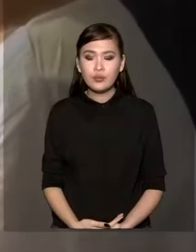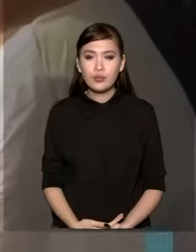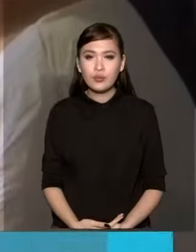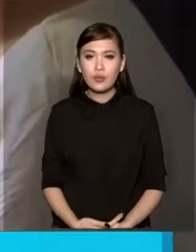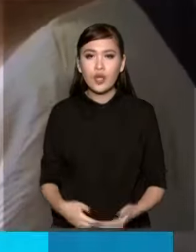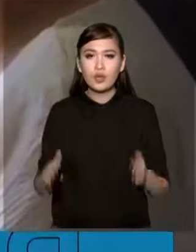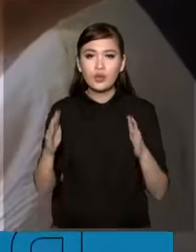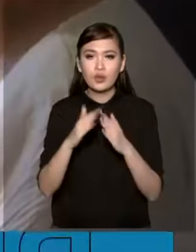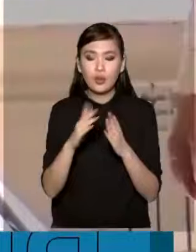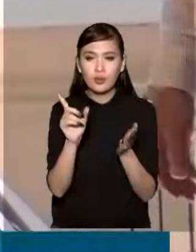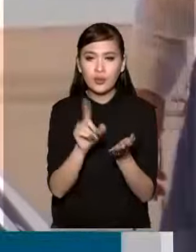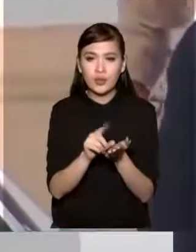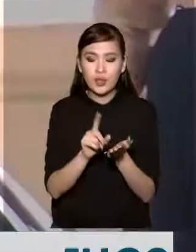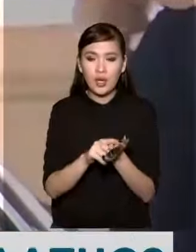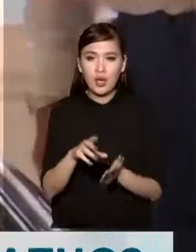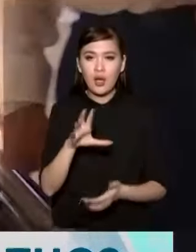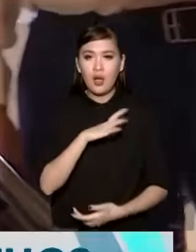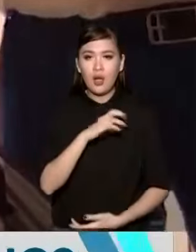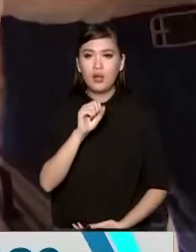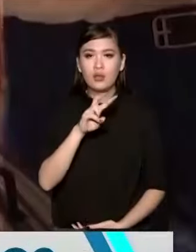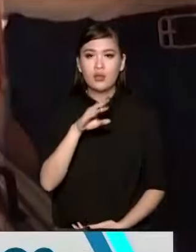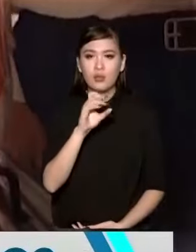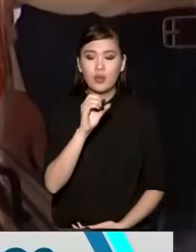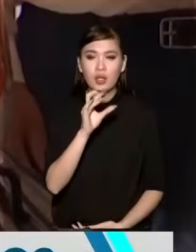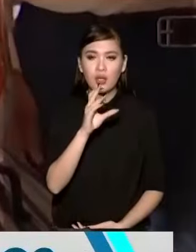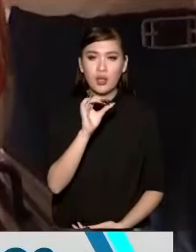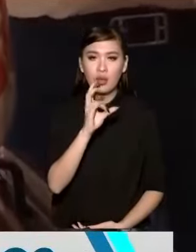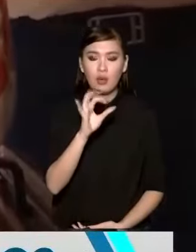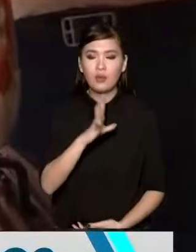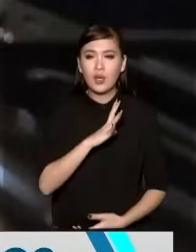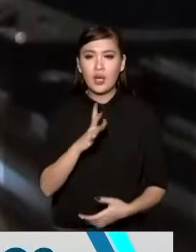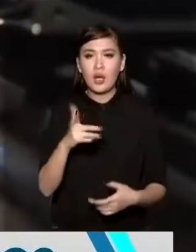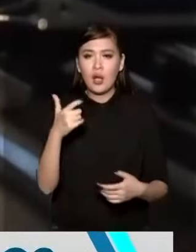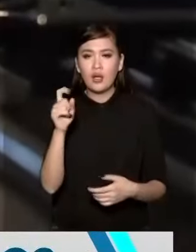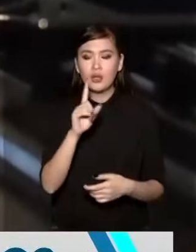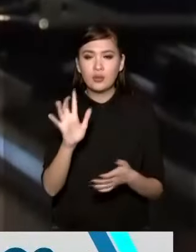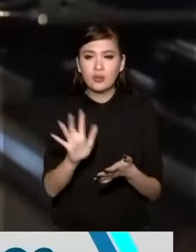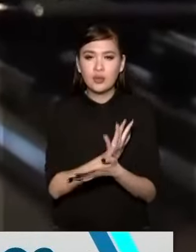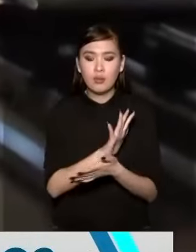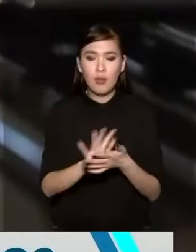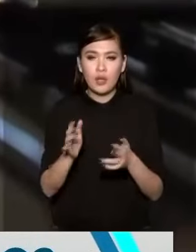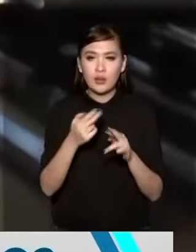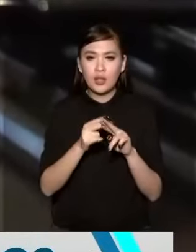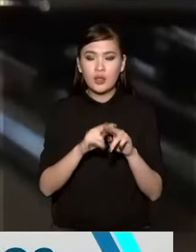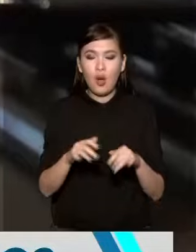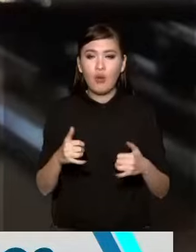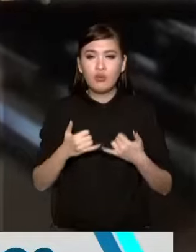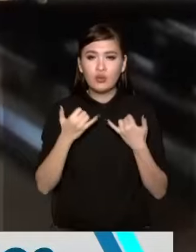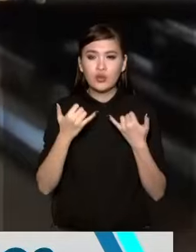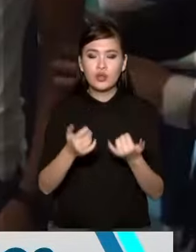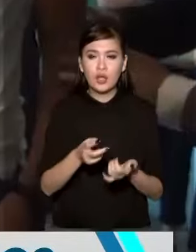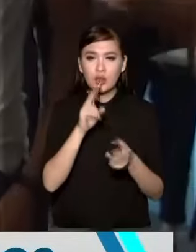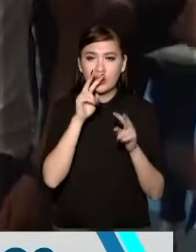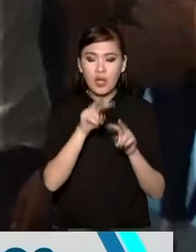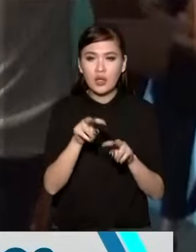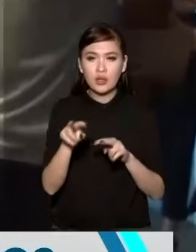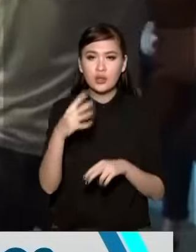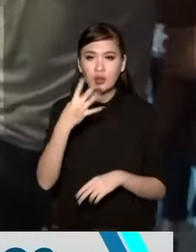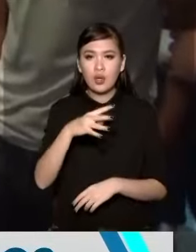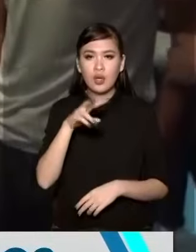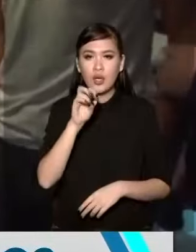Дом пенсионерки Рабиги Алдабергеновой первым подключили к газу бесплатно. В селе Мукры она одна из уважаемых старожилов. Свыше 40